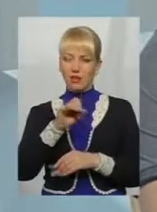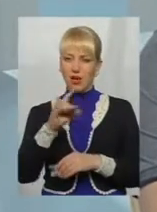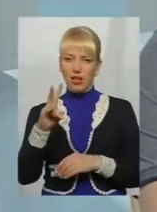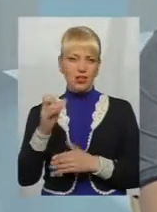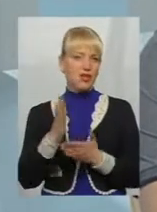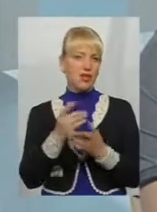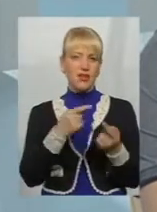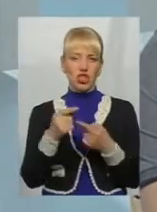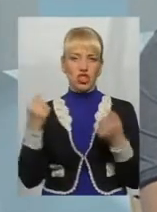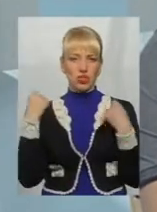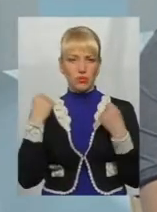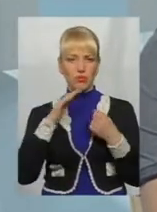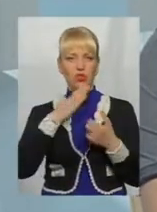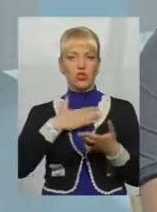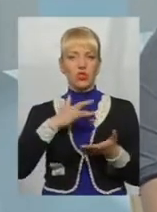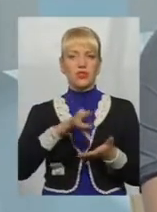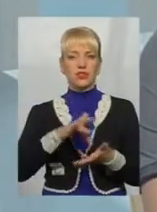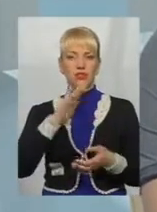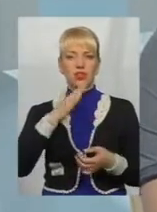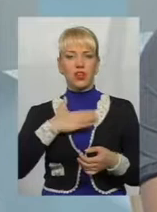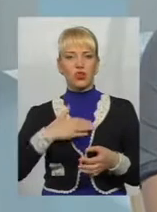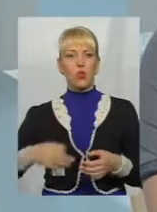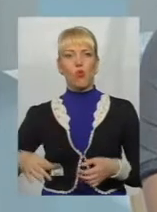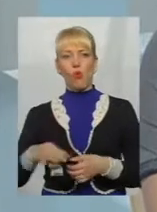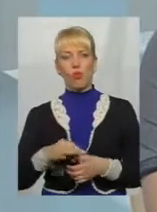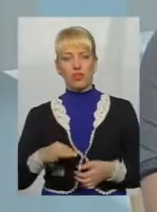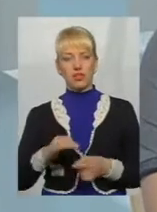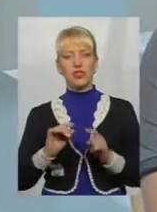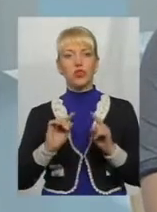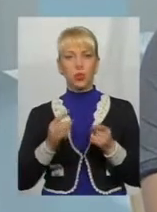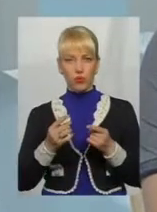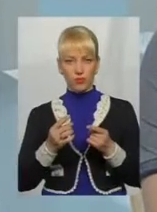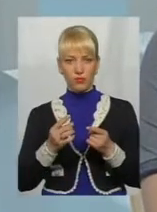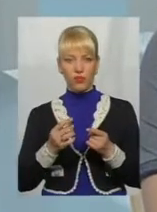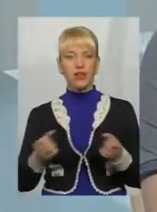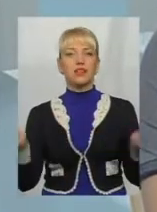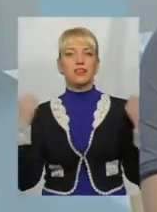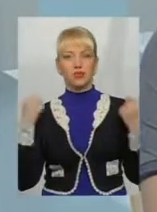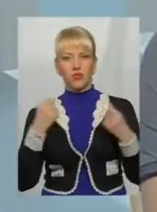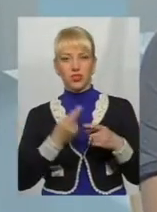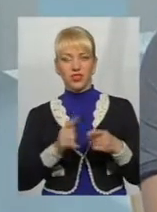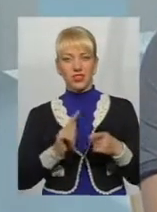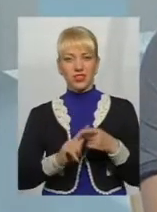інших спортсменів нашого центру, нашої області. Тому спорт – це